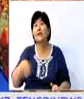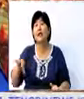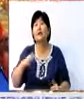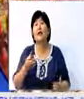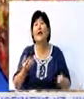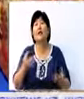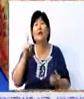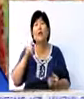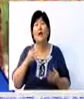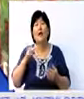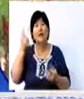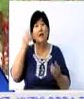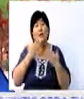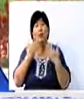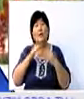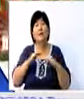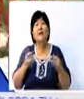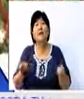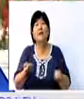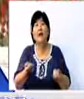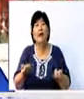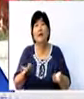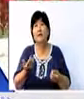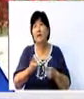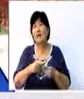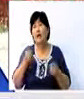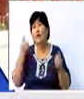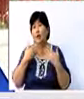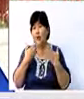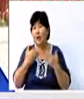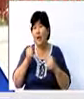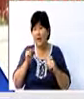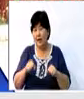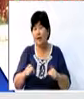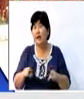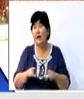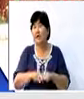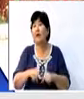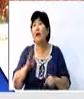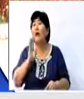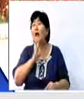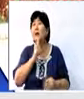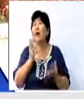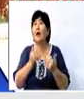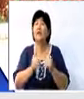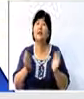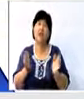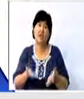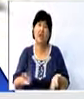білет? Ертегі оқитын балалардың қарасы неге аз? Әлде ертегі оқи алатын, арды ойлайтын аналардың қатары сиреген